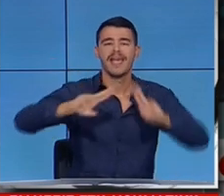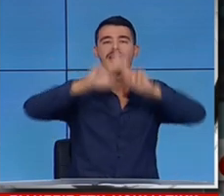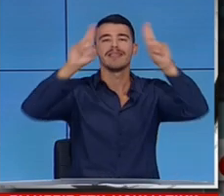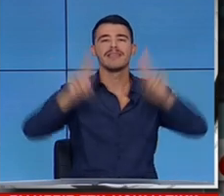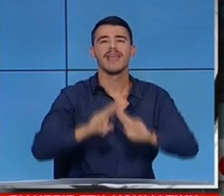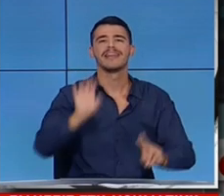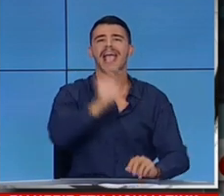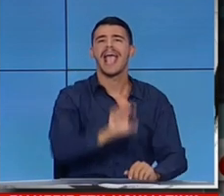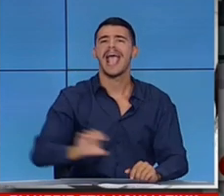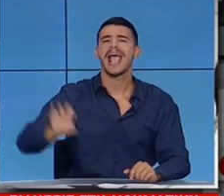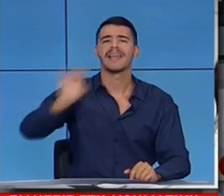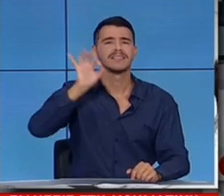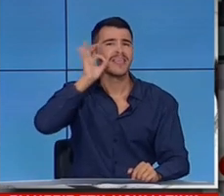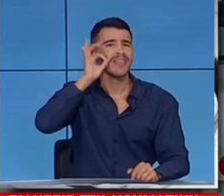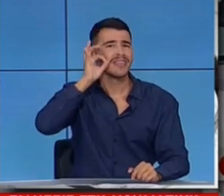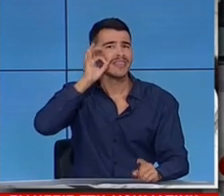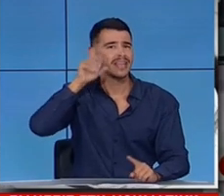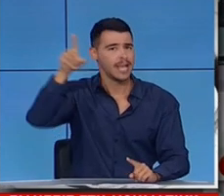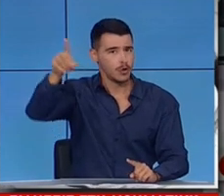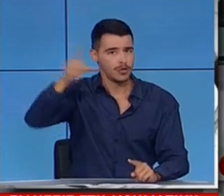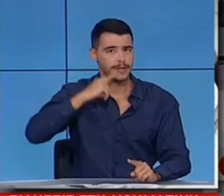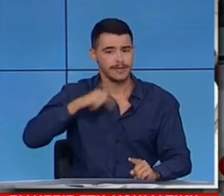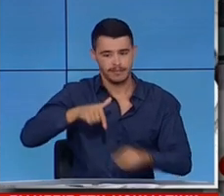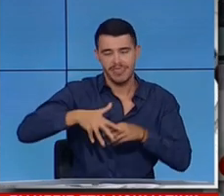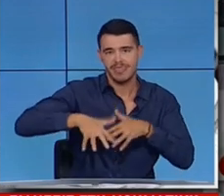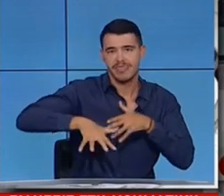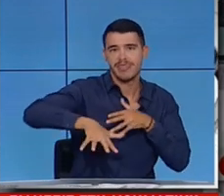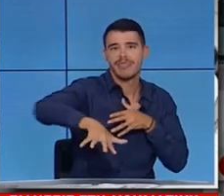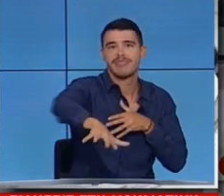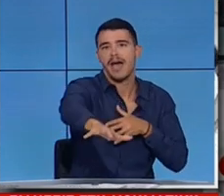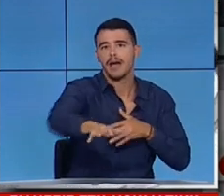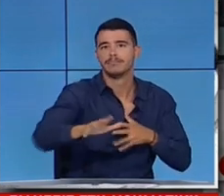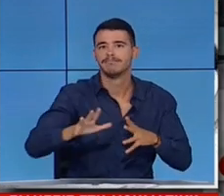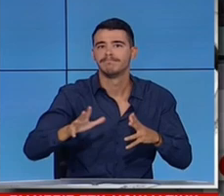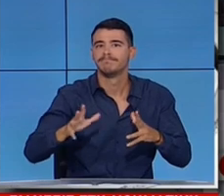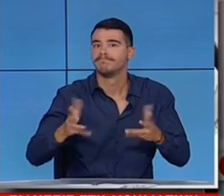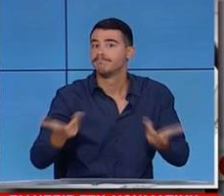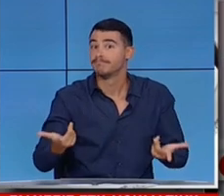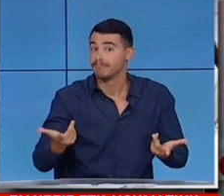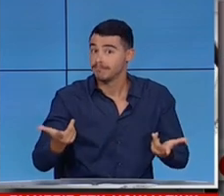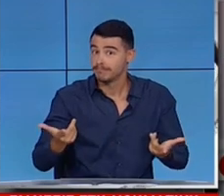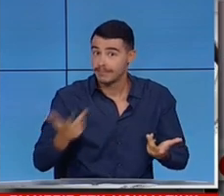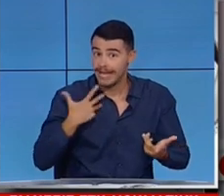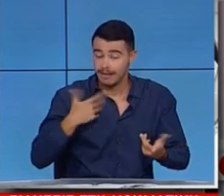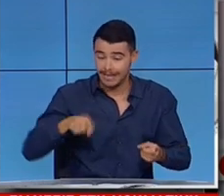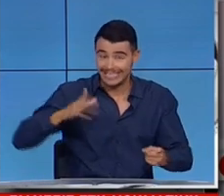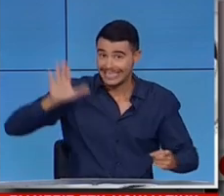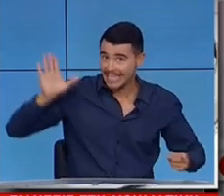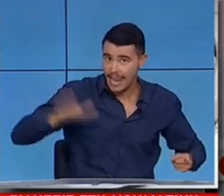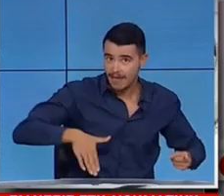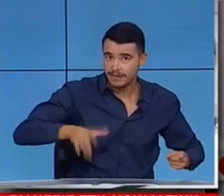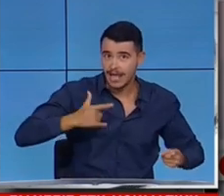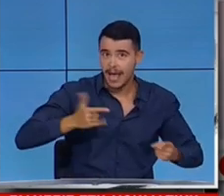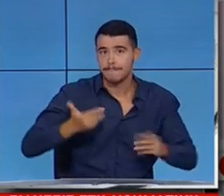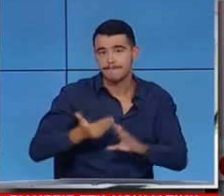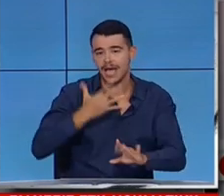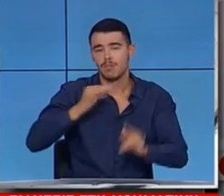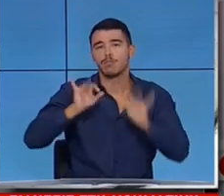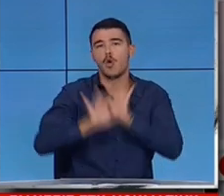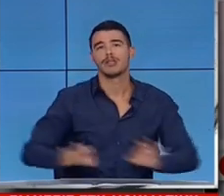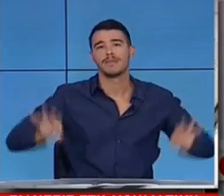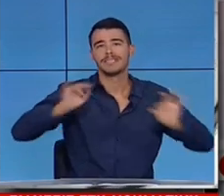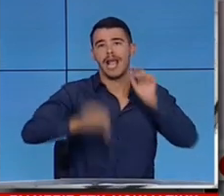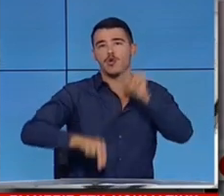είναι η τελευταία προεκλογική ΔΕΘ, κύριε Υπουργέ. Θα έχουμε και ΔΕΘ 2019. Οι εκλογές θα γίνουν